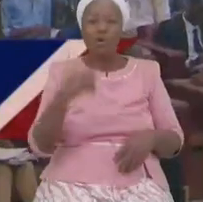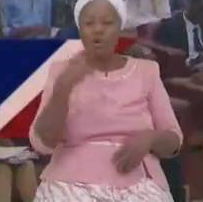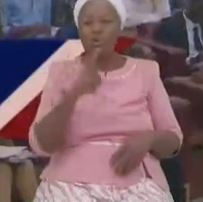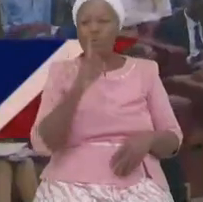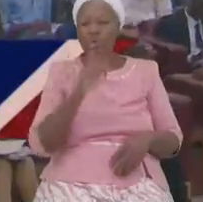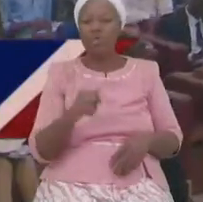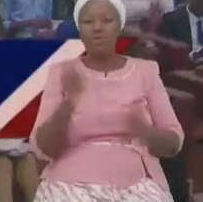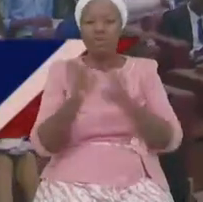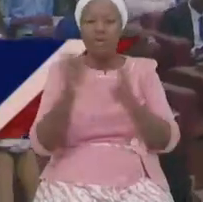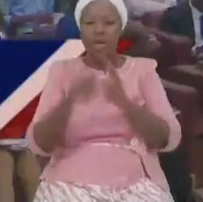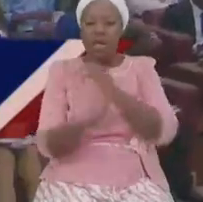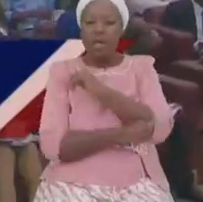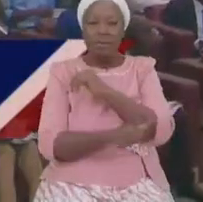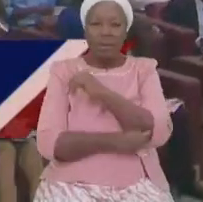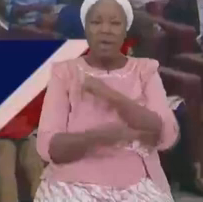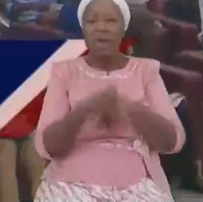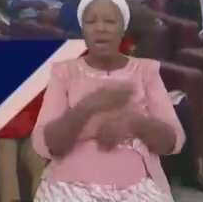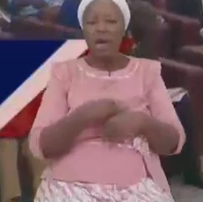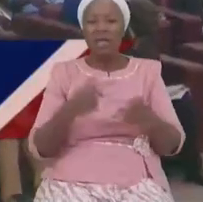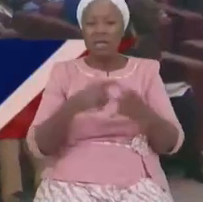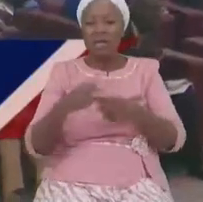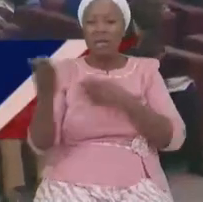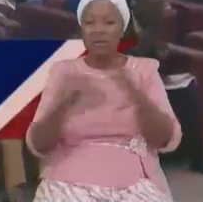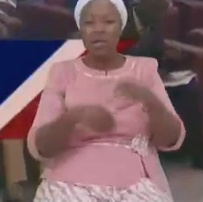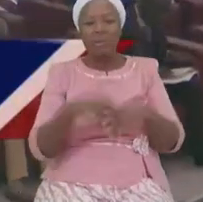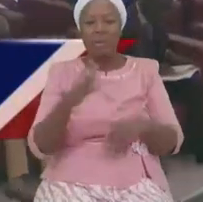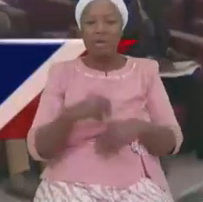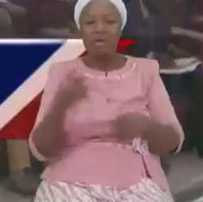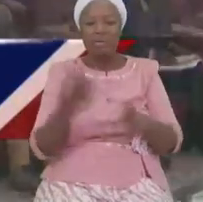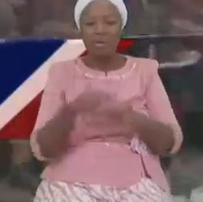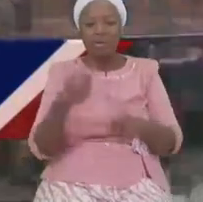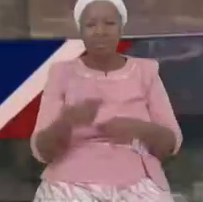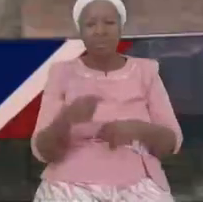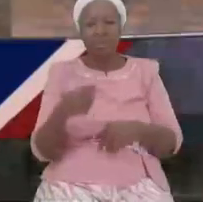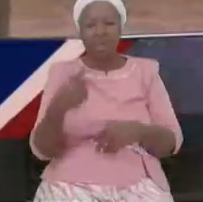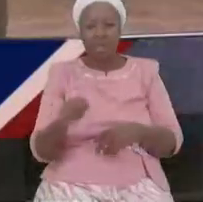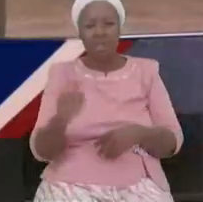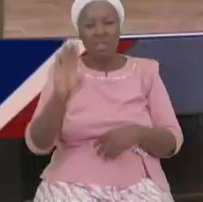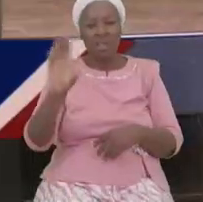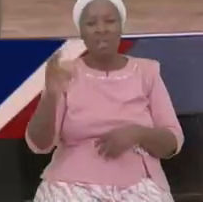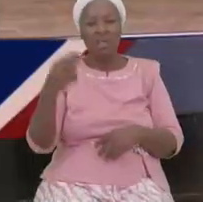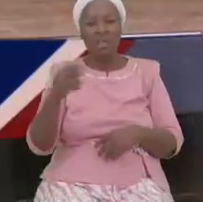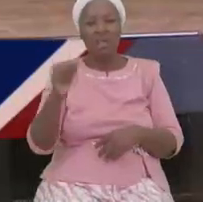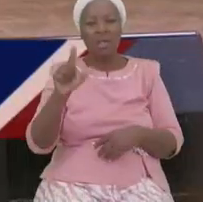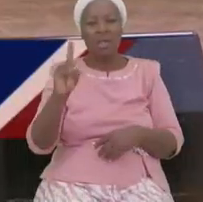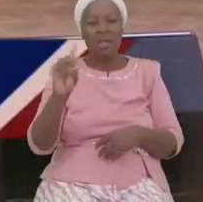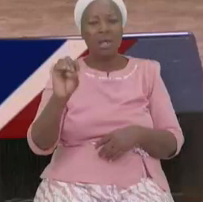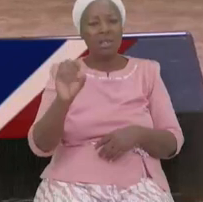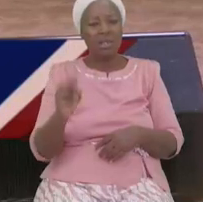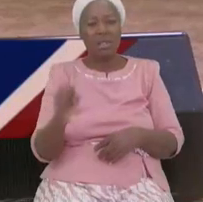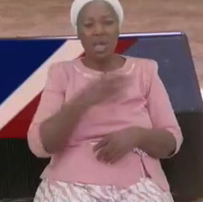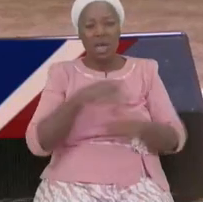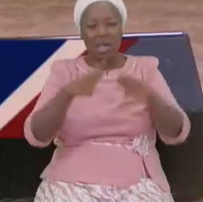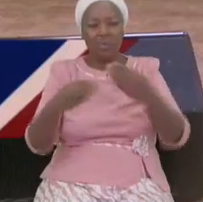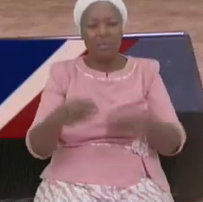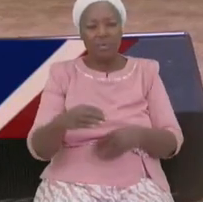C'est toi, éternel Dieu, qui as choisi Abraham, qui l'a fait sortir d'Ur en Chaldée et qui lui a donné le nom